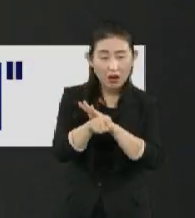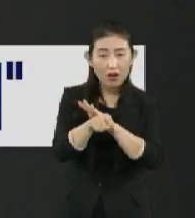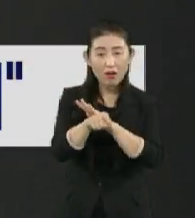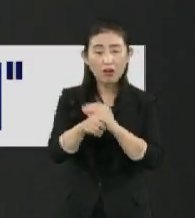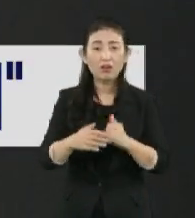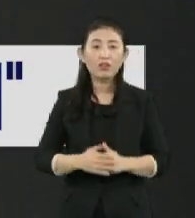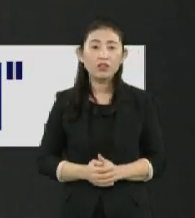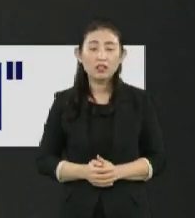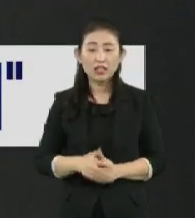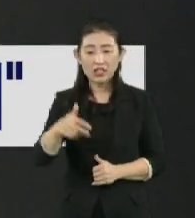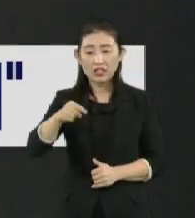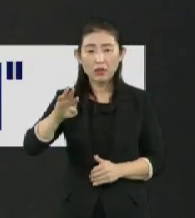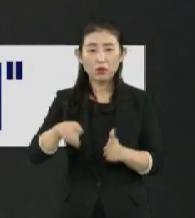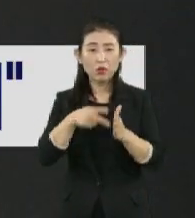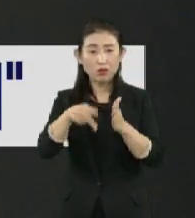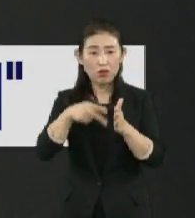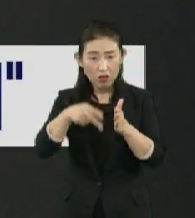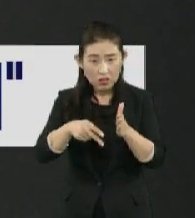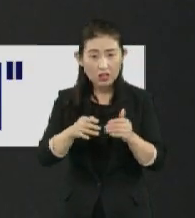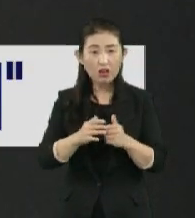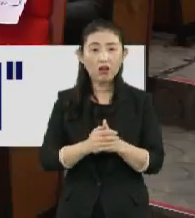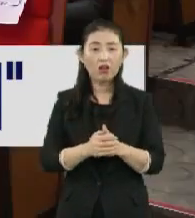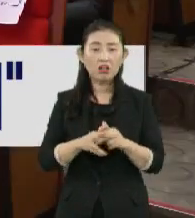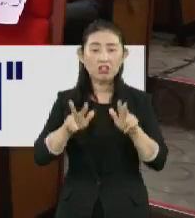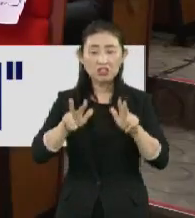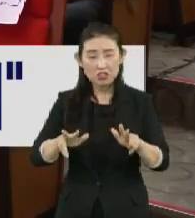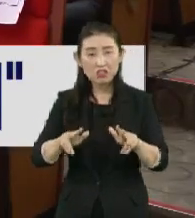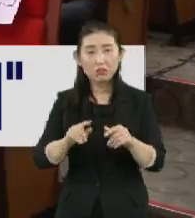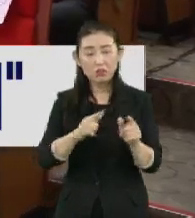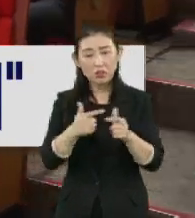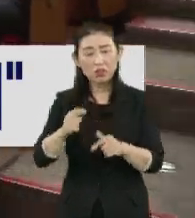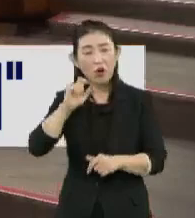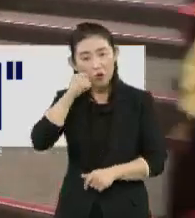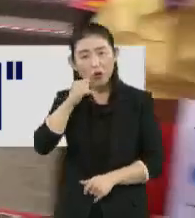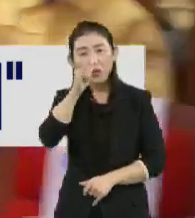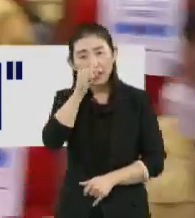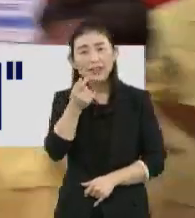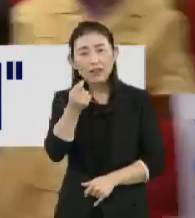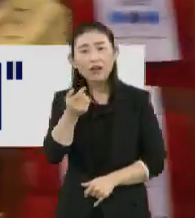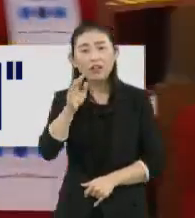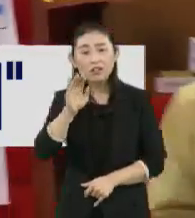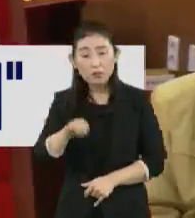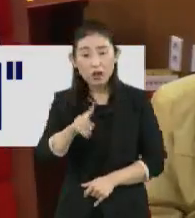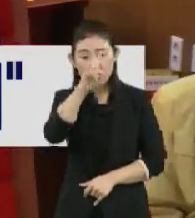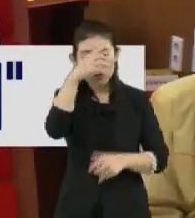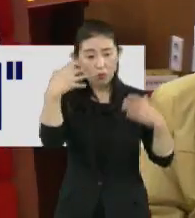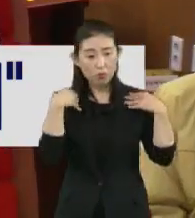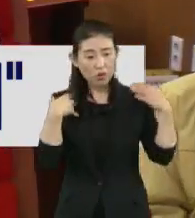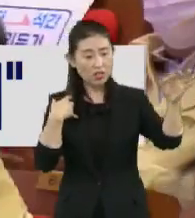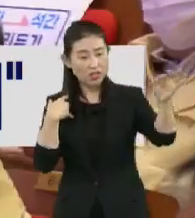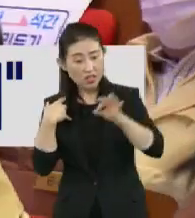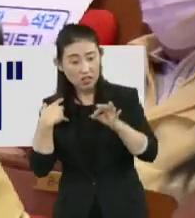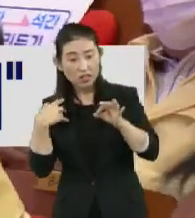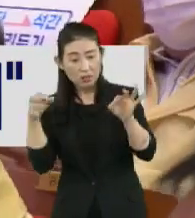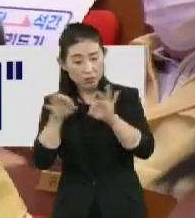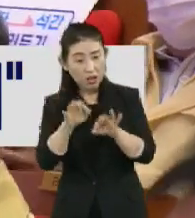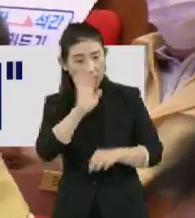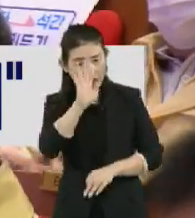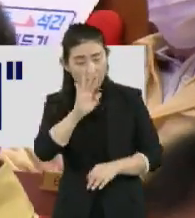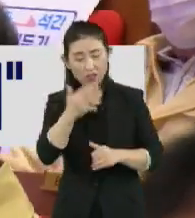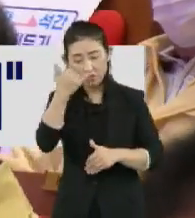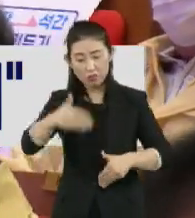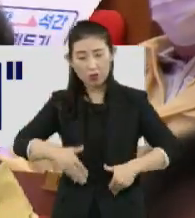현재 삽교 역사 신설은 여러 어려움이 있다고 전제하면서도 만약 국가가 예산의 분담할 수 없다면